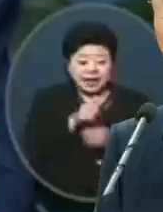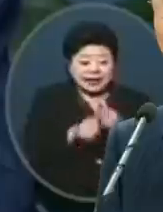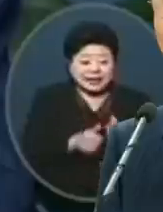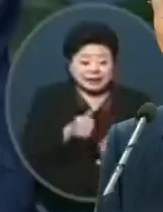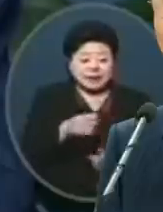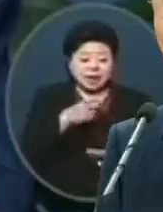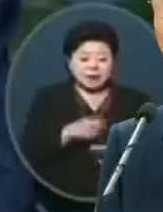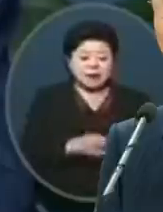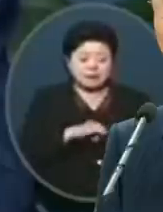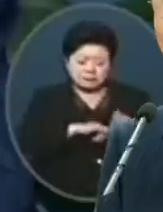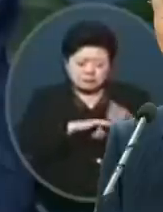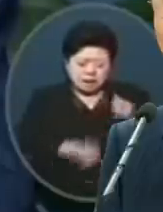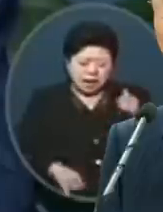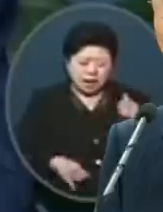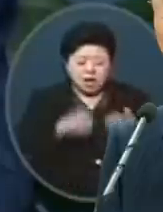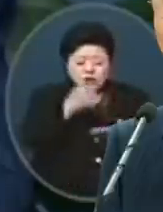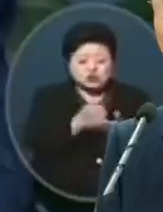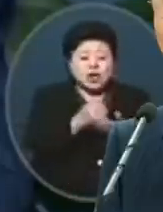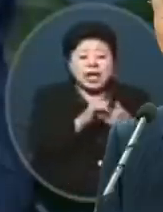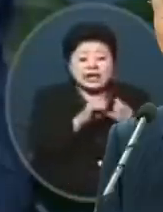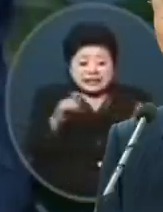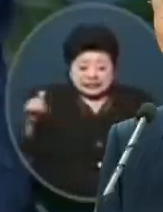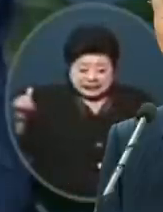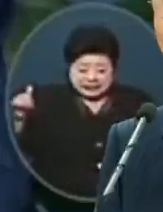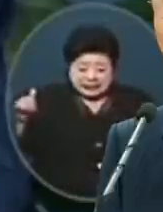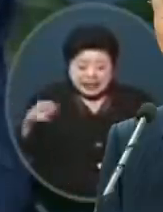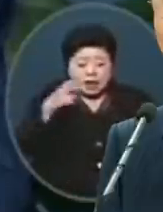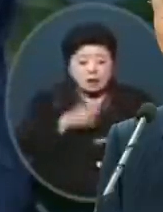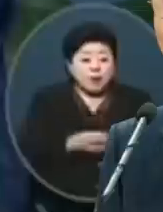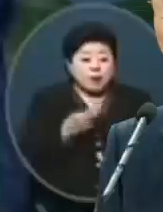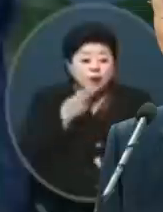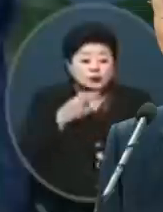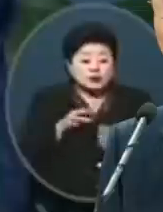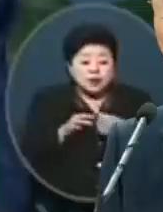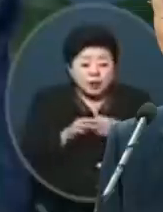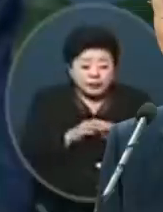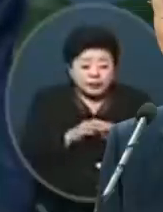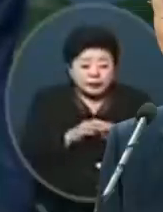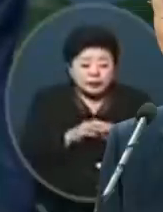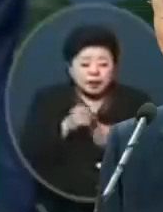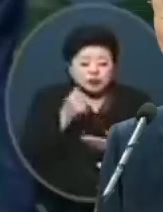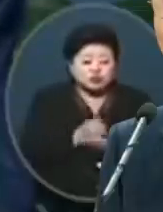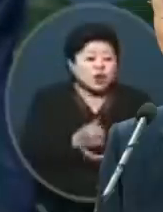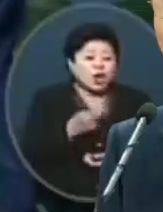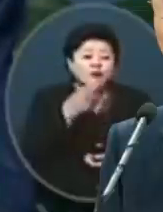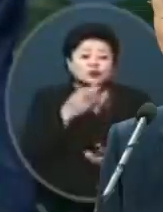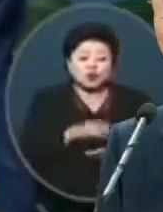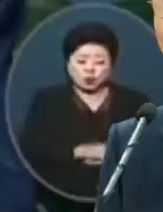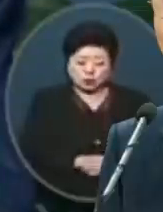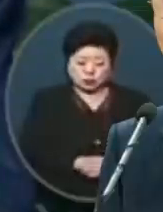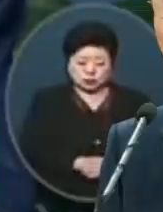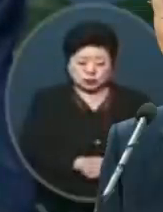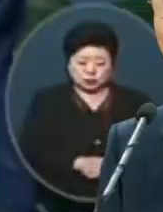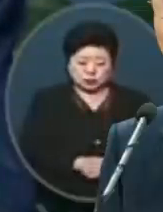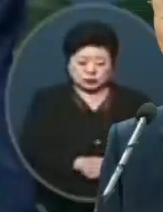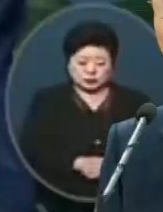하나님의 법을 어기는 것이 죄입니다. 법이 없으면 죄가 없습니다.